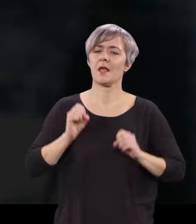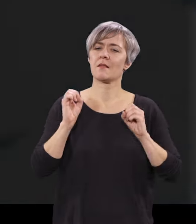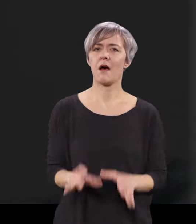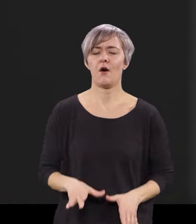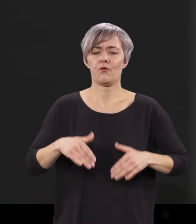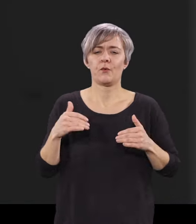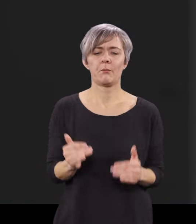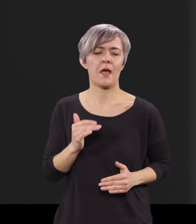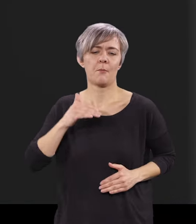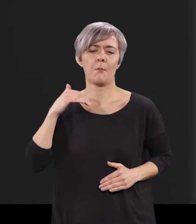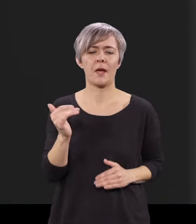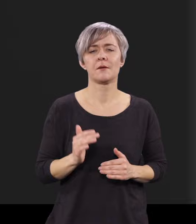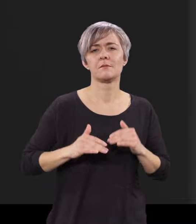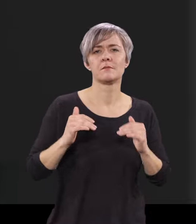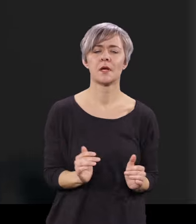sicher nicht auf.